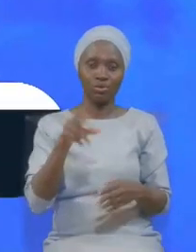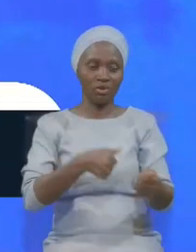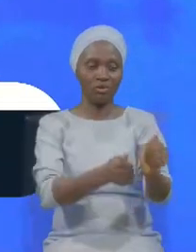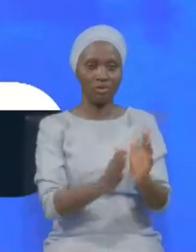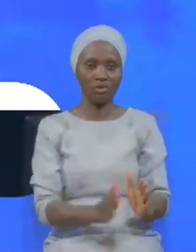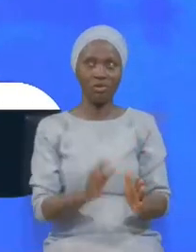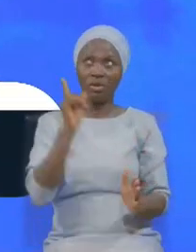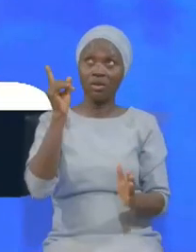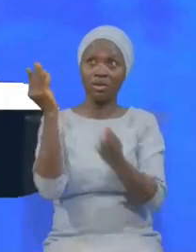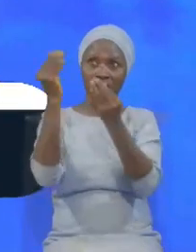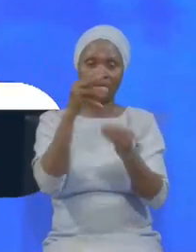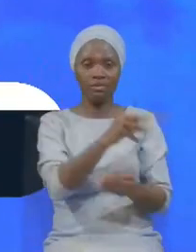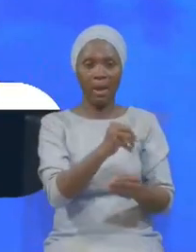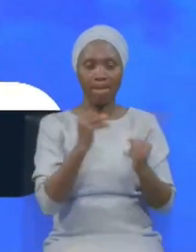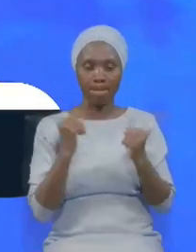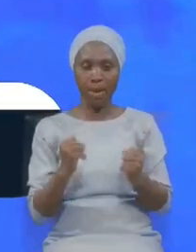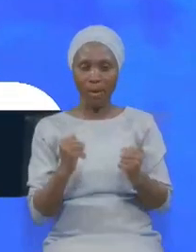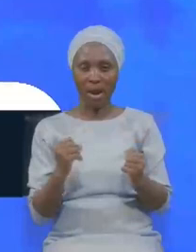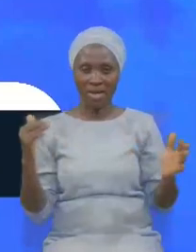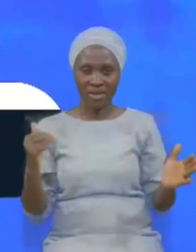de chasser les esprits impurs